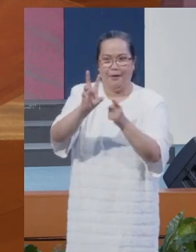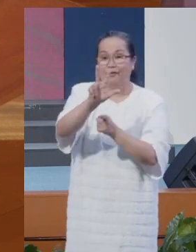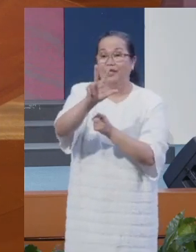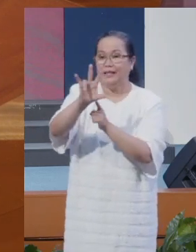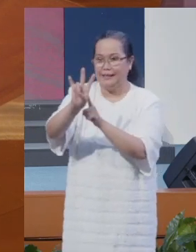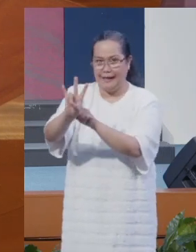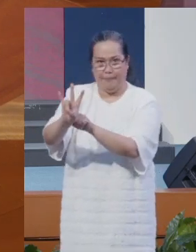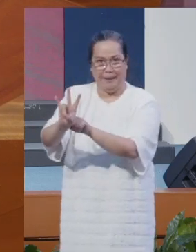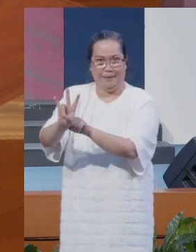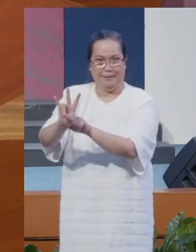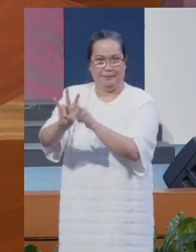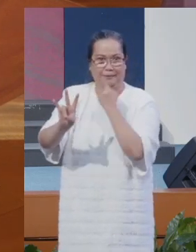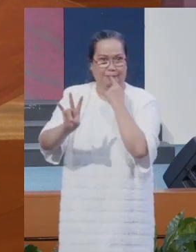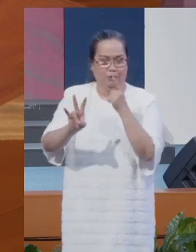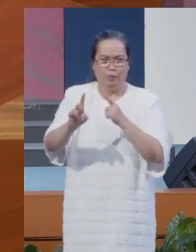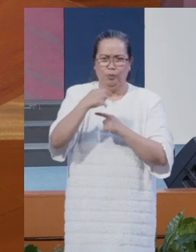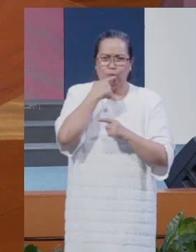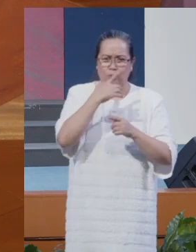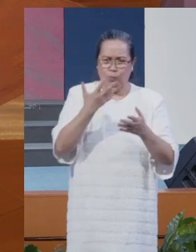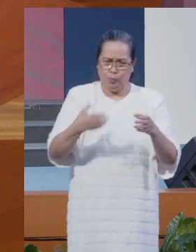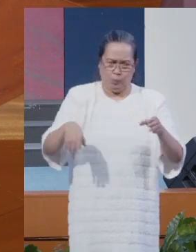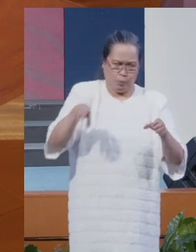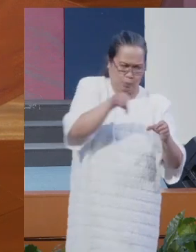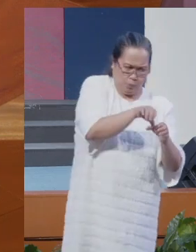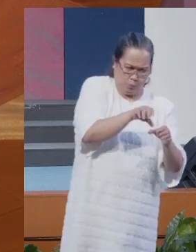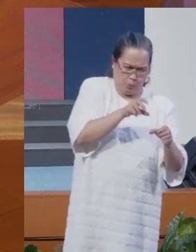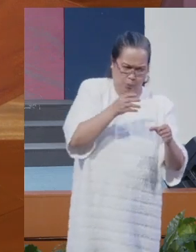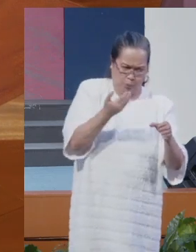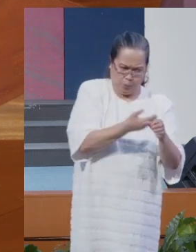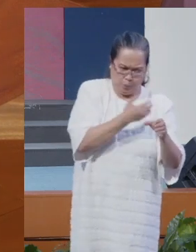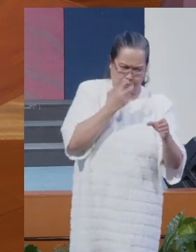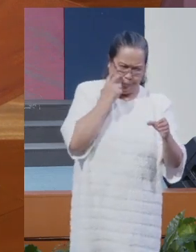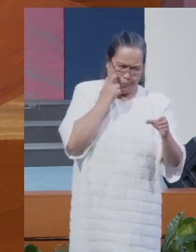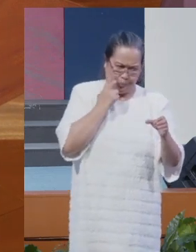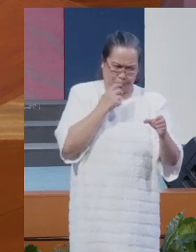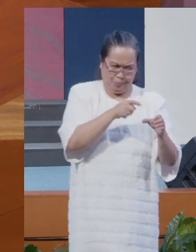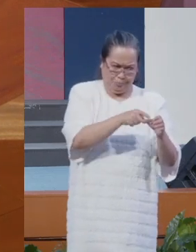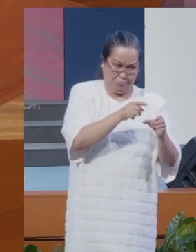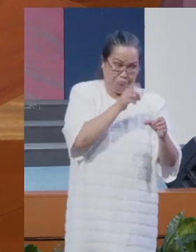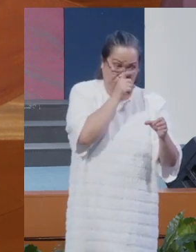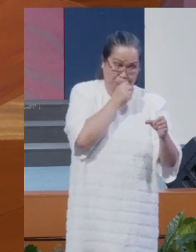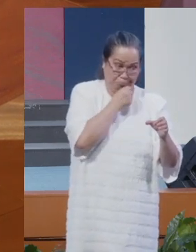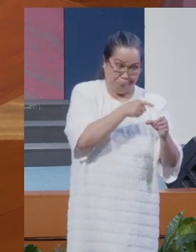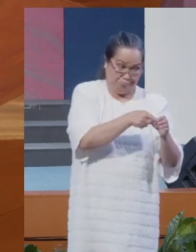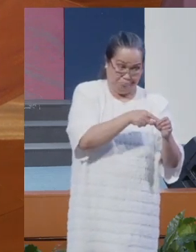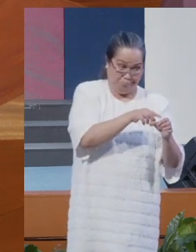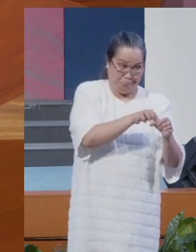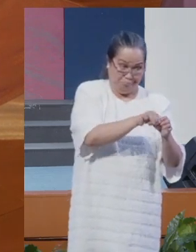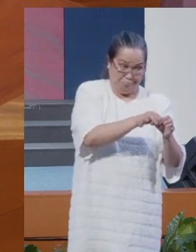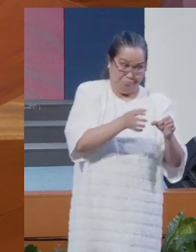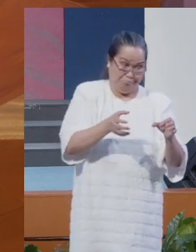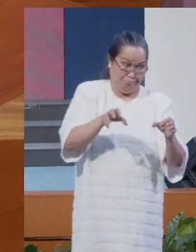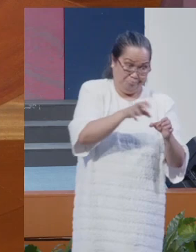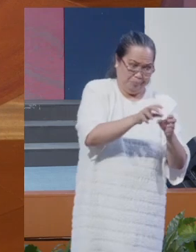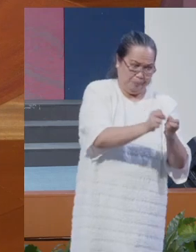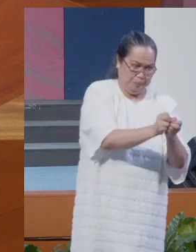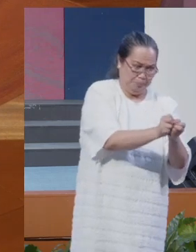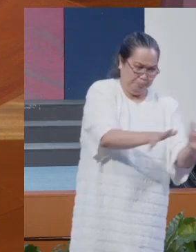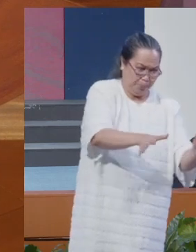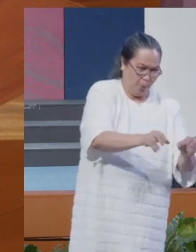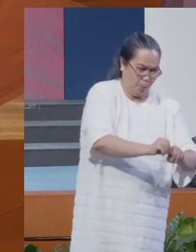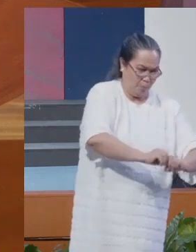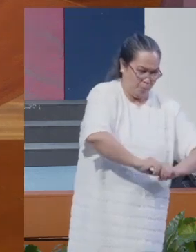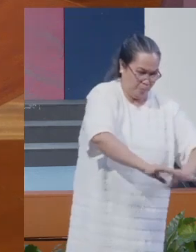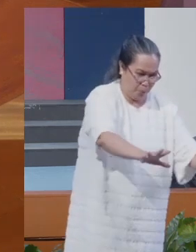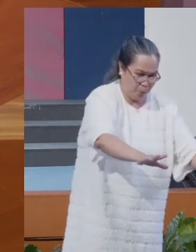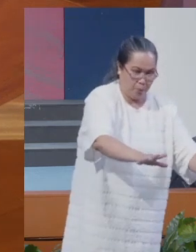37, "And no one puts new wine into old wineskins. If he does, the new wine will burst the skins and it will be spilled and the skins